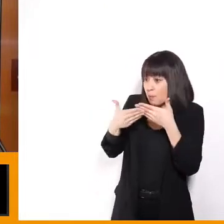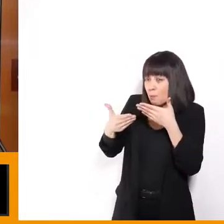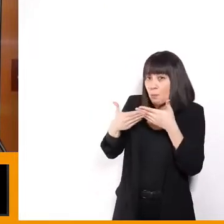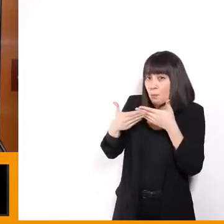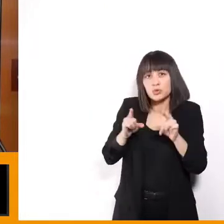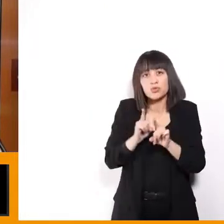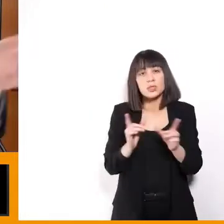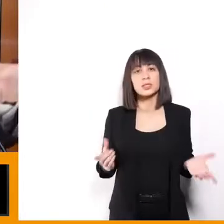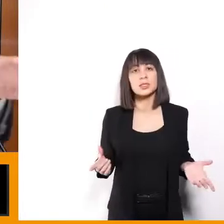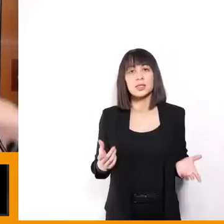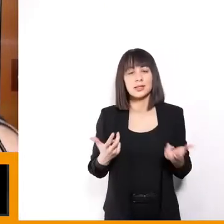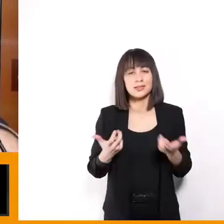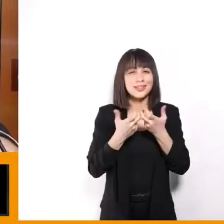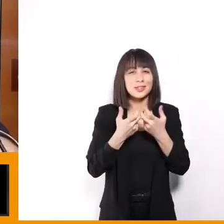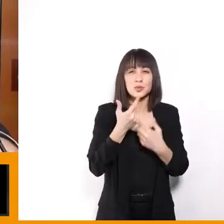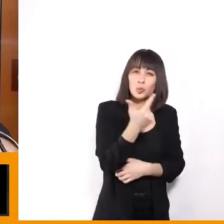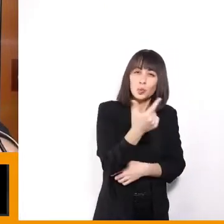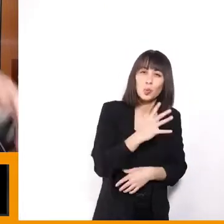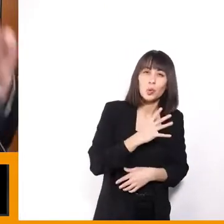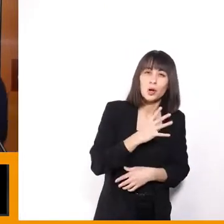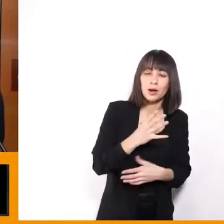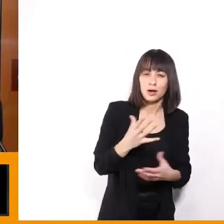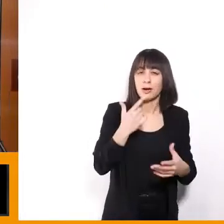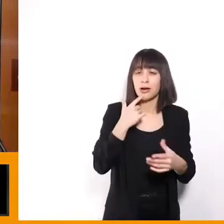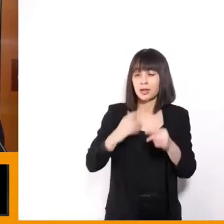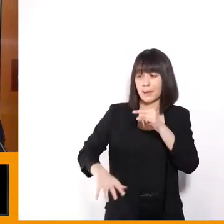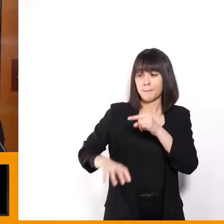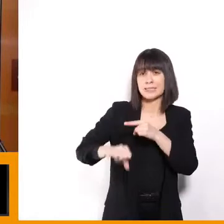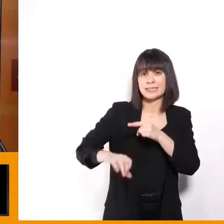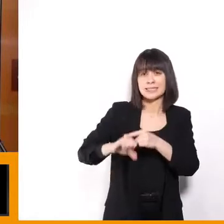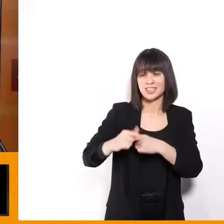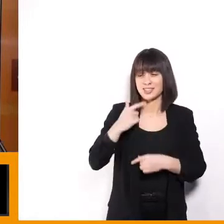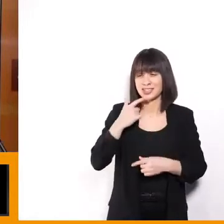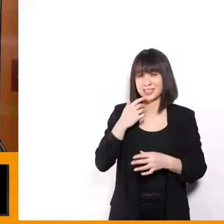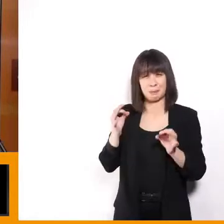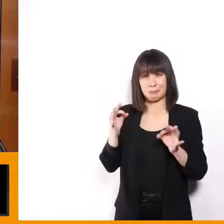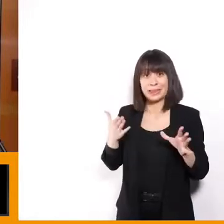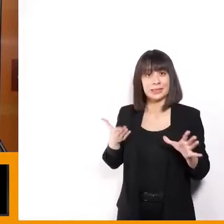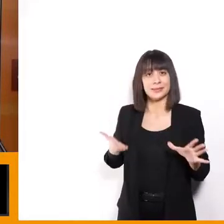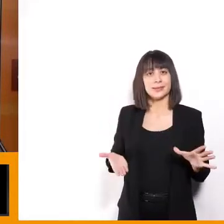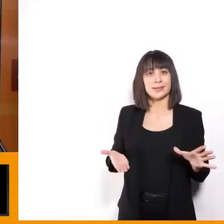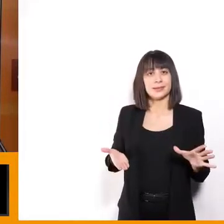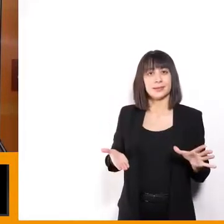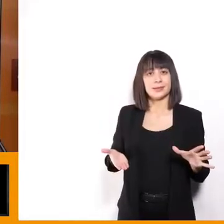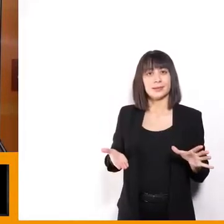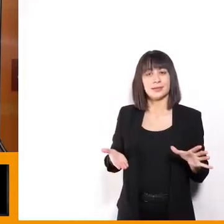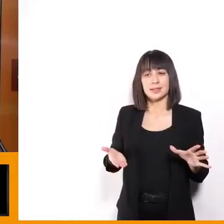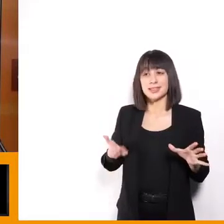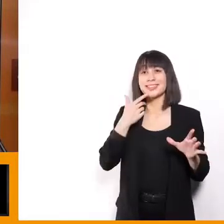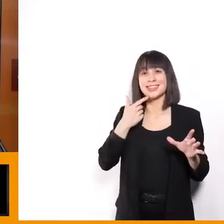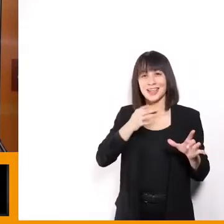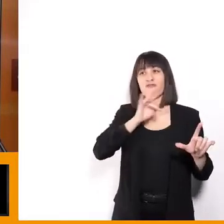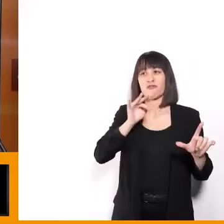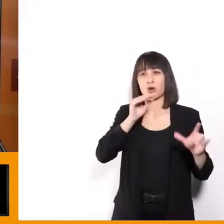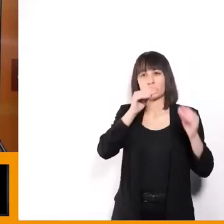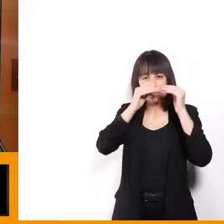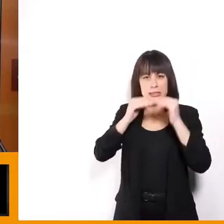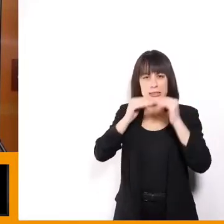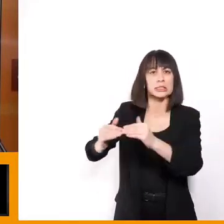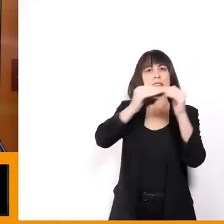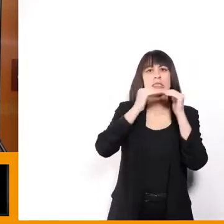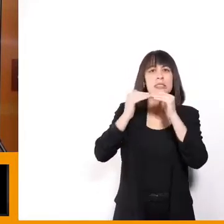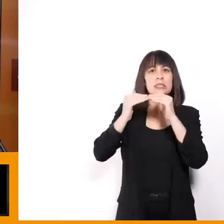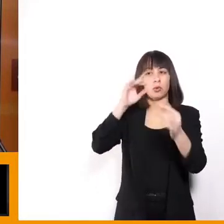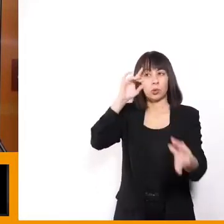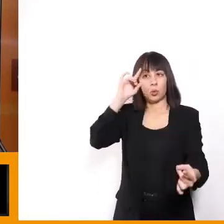cette décentralisation. La prestation de compensation du handicap, c'est vraiment l'exemple type pour lequel on doit avoir un regard national pour retrouver de l'équité